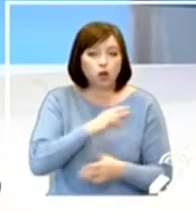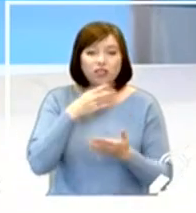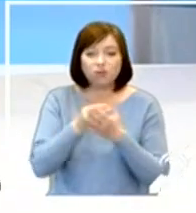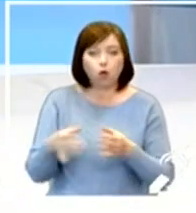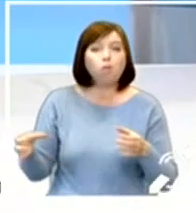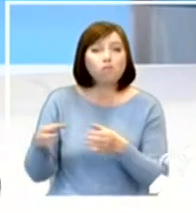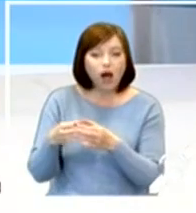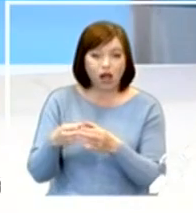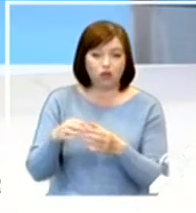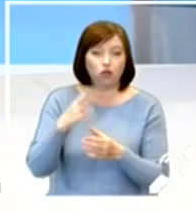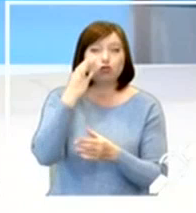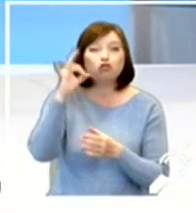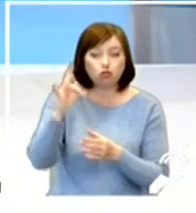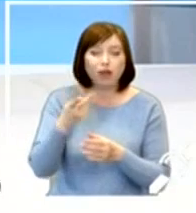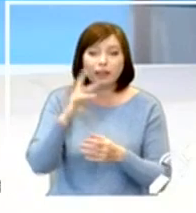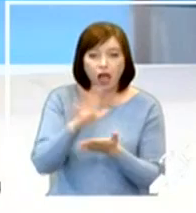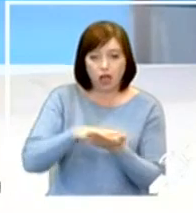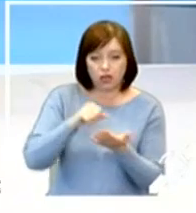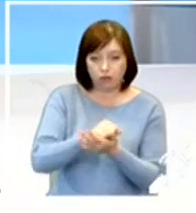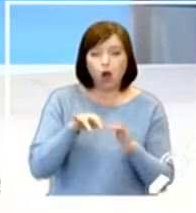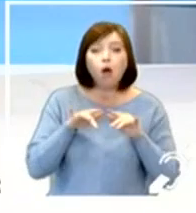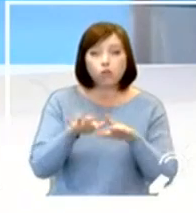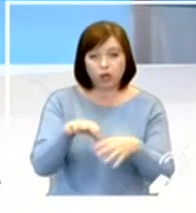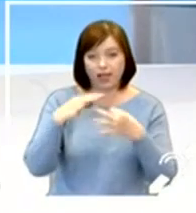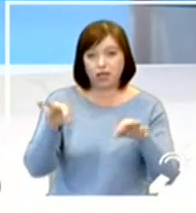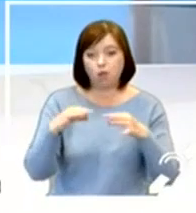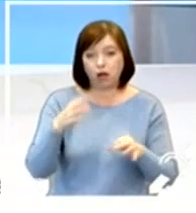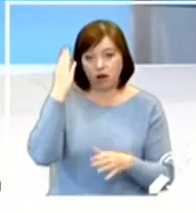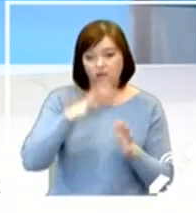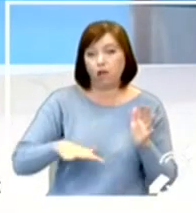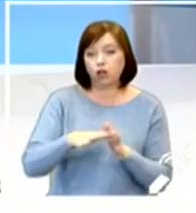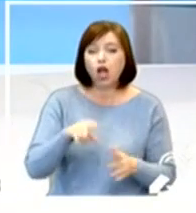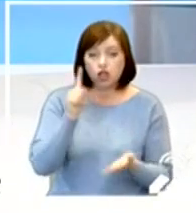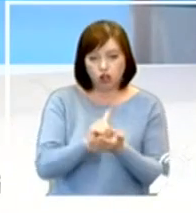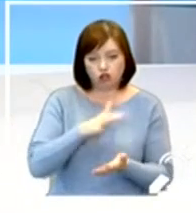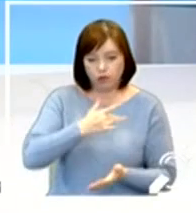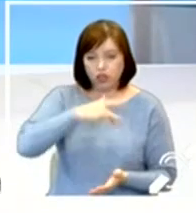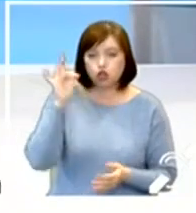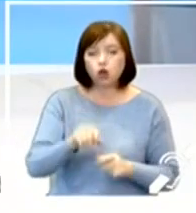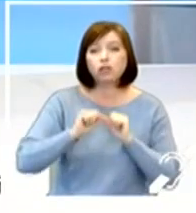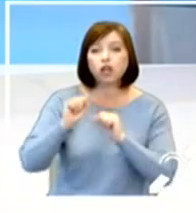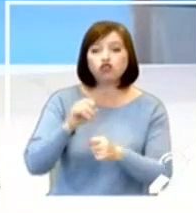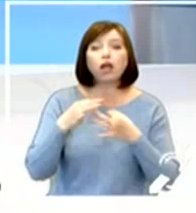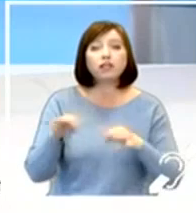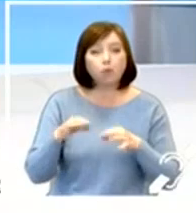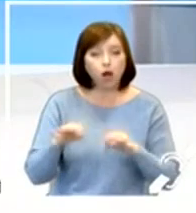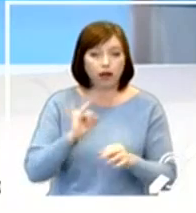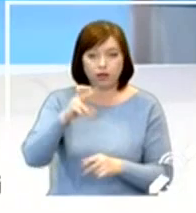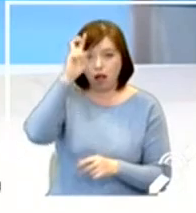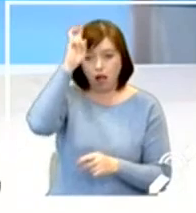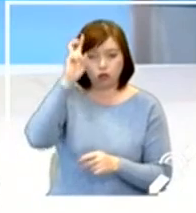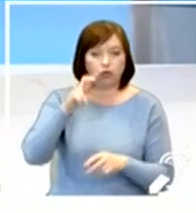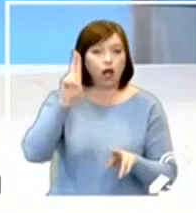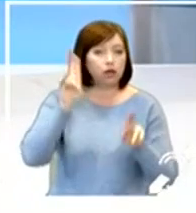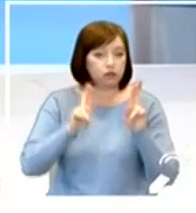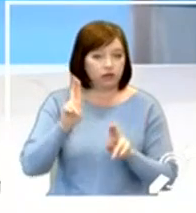criminală Șur pentru a denatura procesul democratic. Trebuie să fim duri și să ne apărăm democrația și statalitatea, a mai